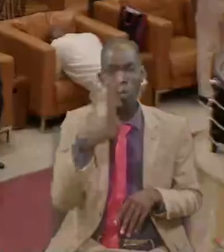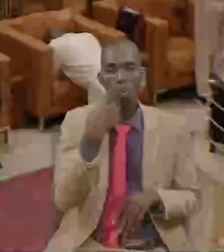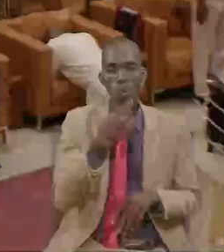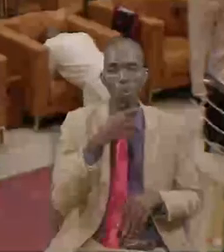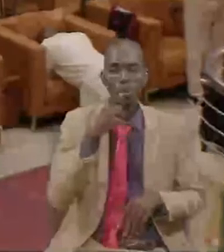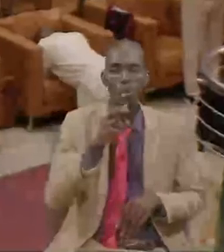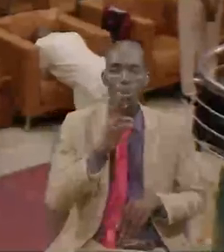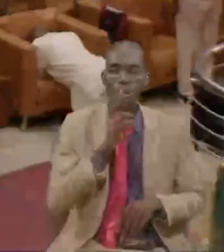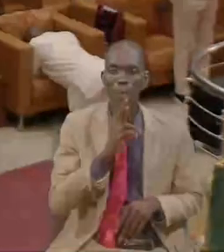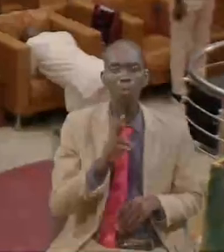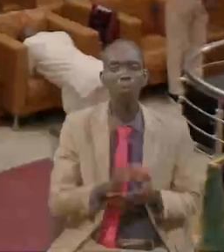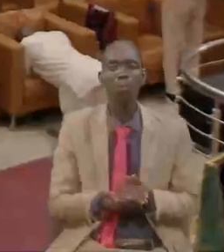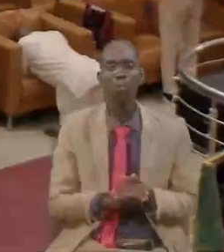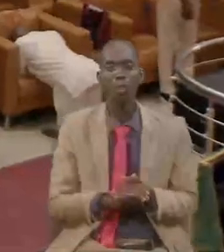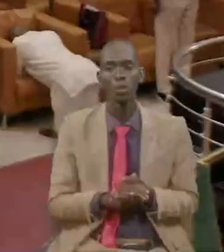qui